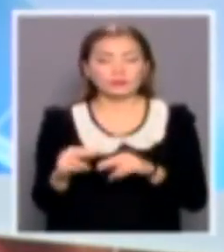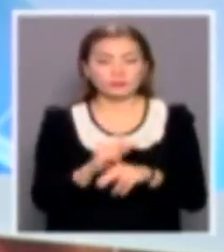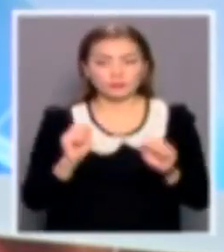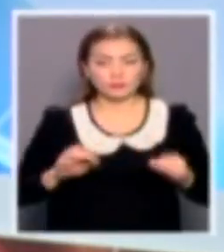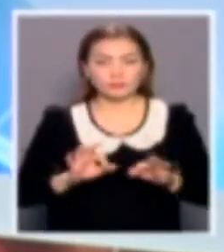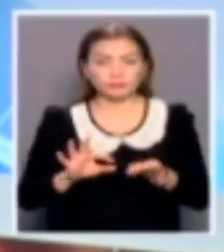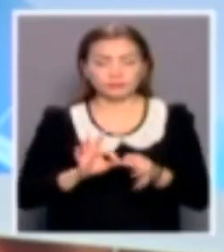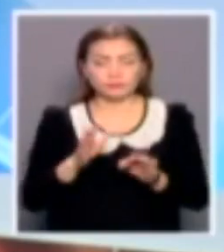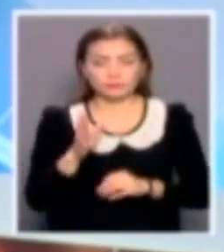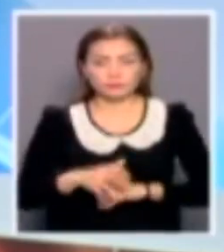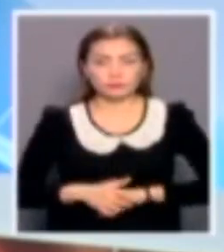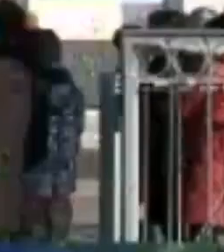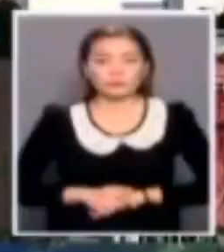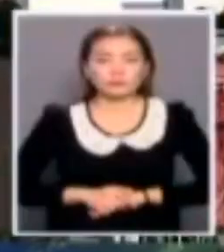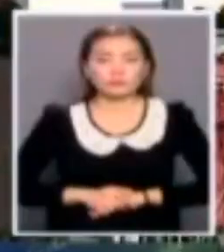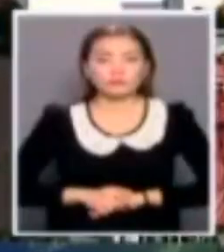Толығырақ келесі бейне материалда.